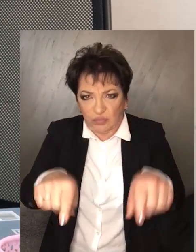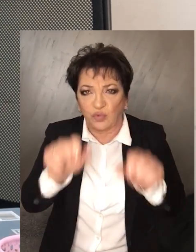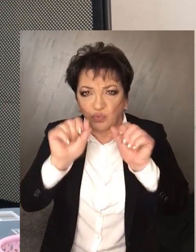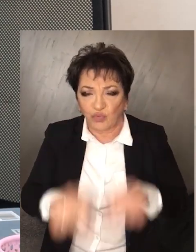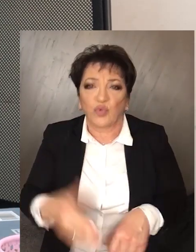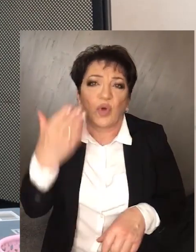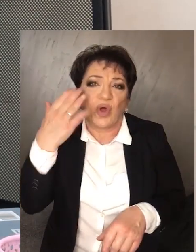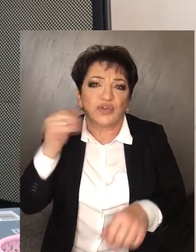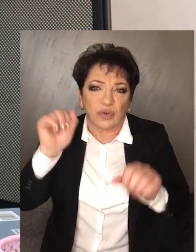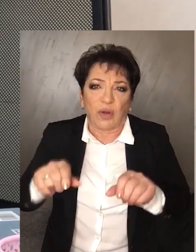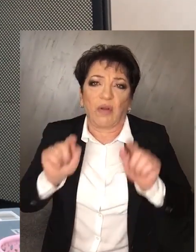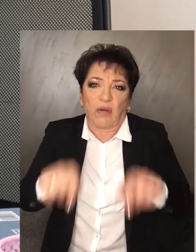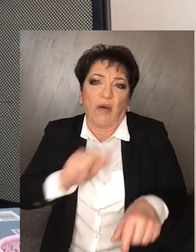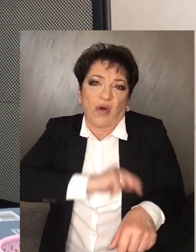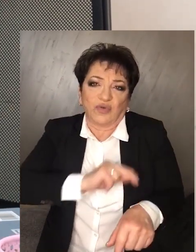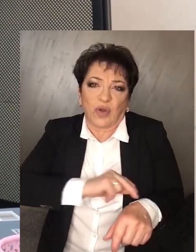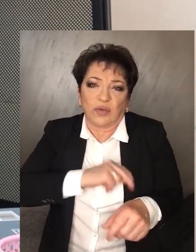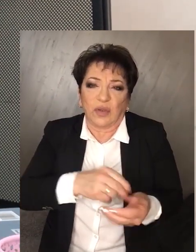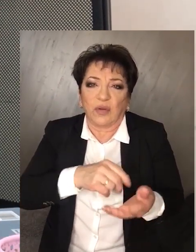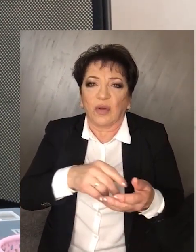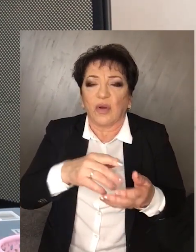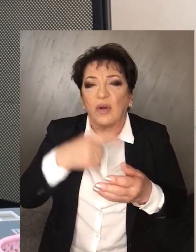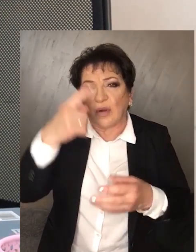որ բանը չունի այդ